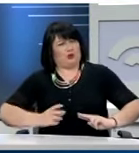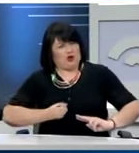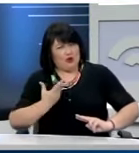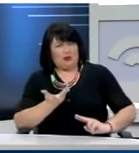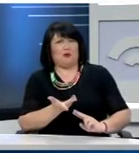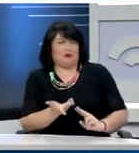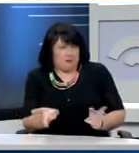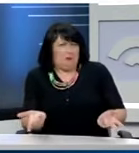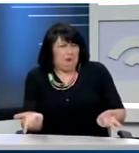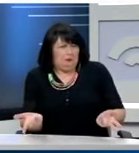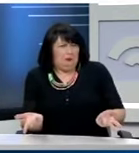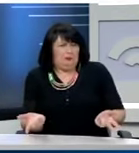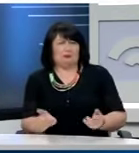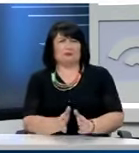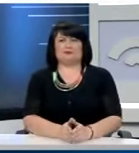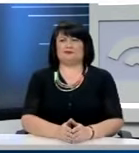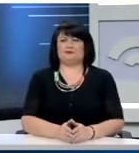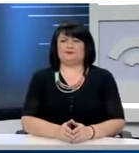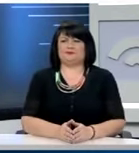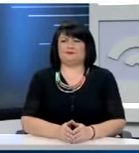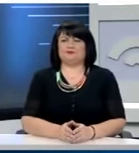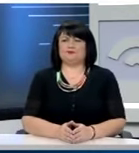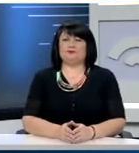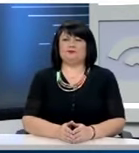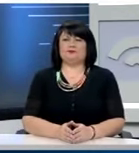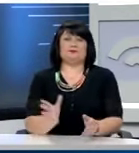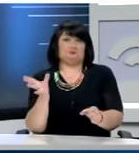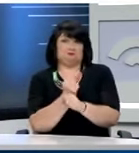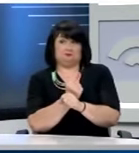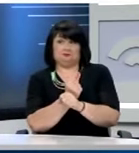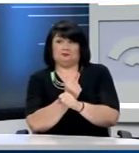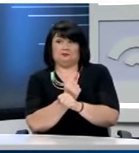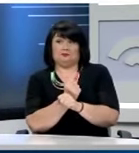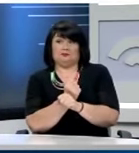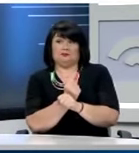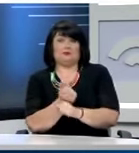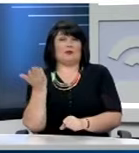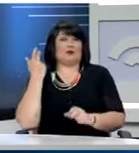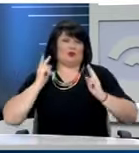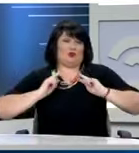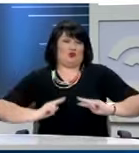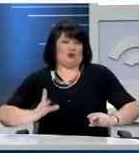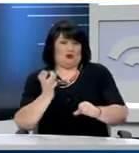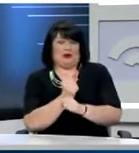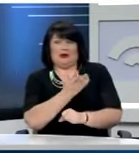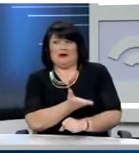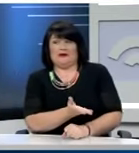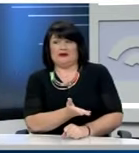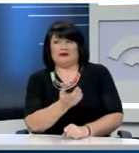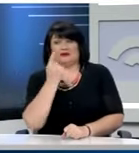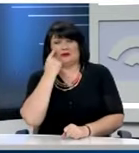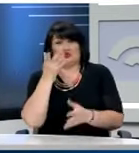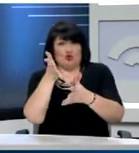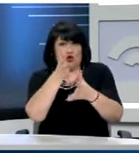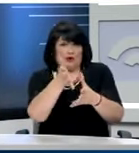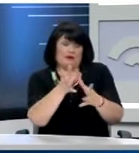πιστεύετε. Εφόσον καταφέρατε να γίνετε πρωθυπουργός, είναι ευτύχημα που δεν τα πιστεύατε. Ας τα βρείτε με αυτούς που